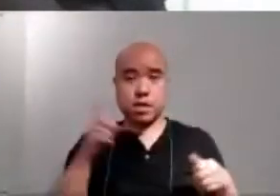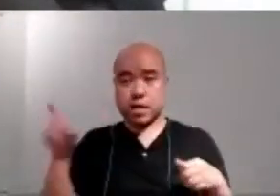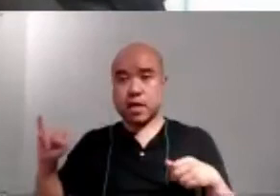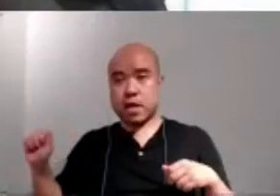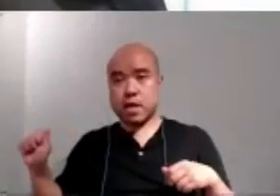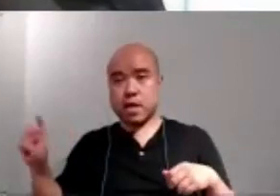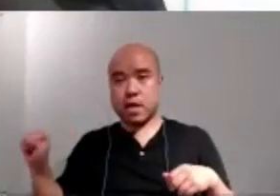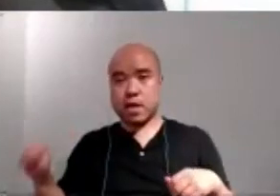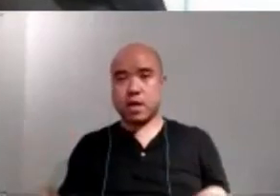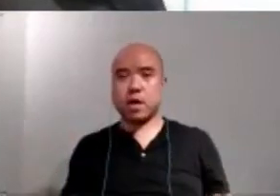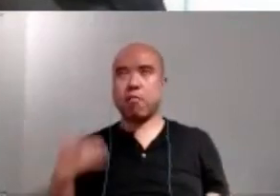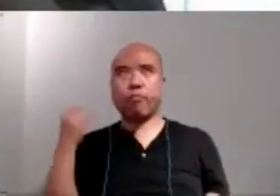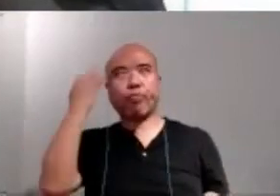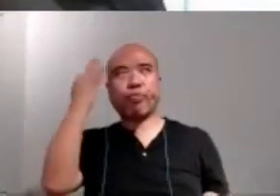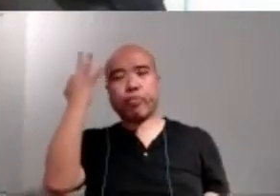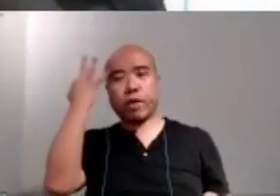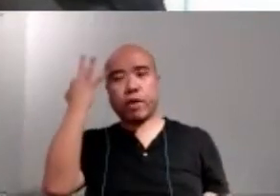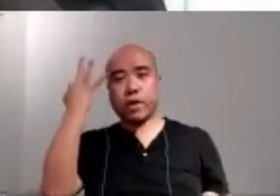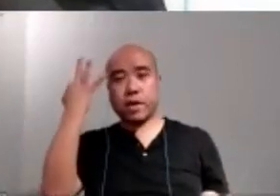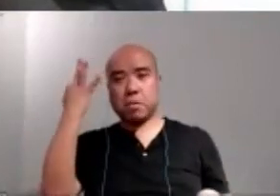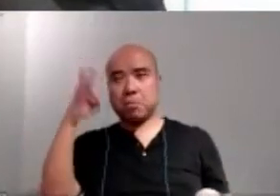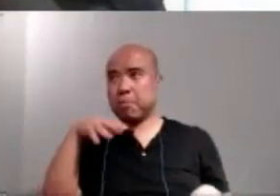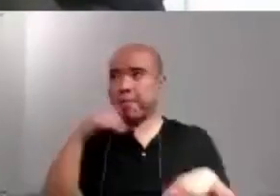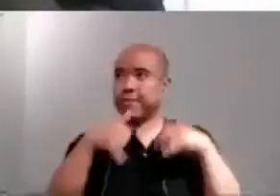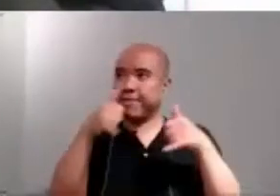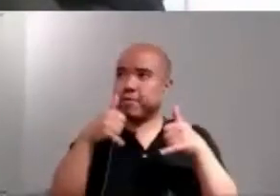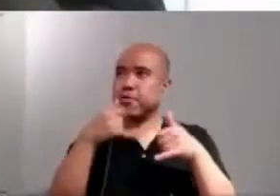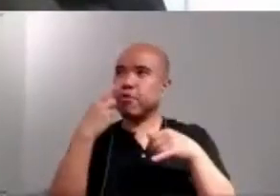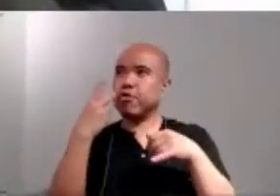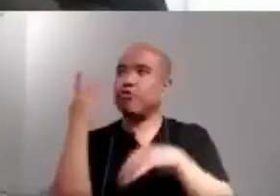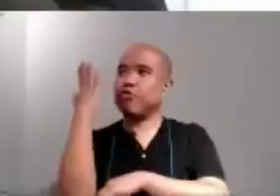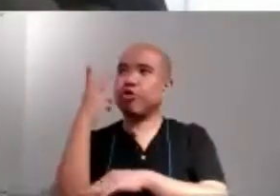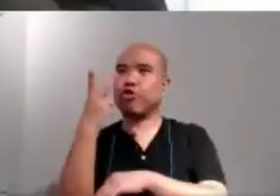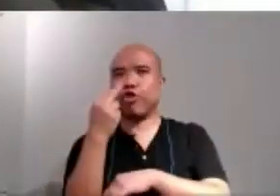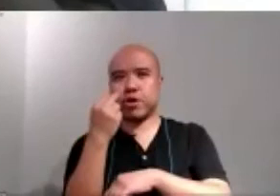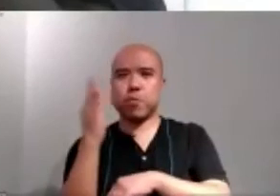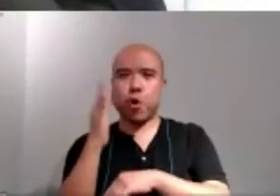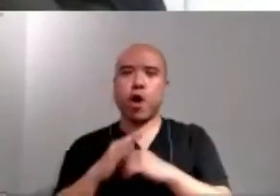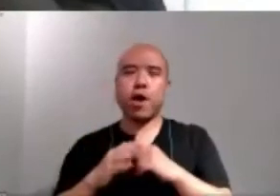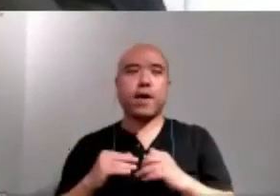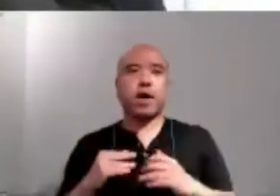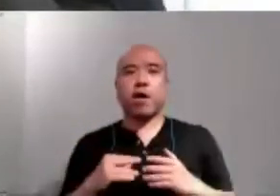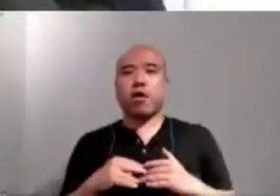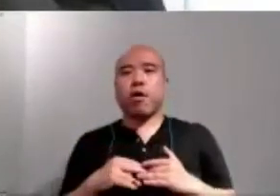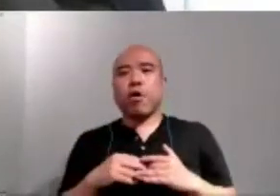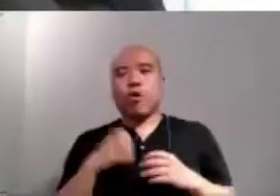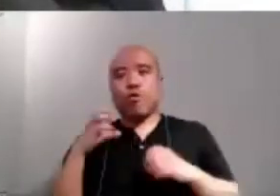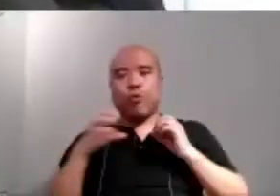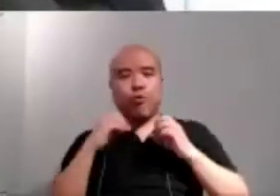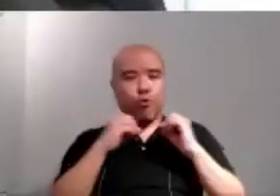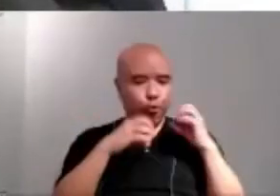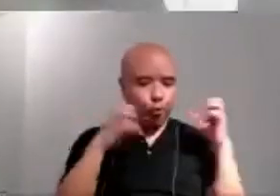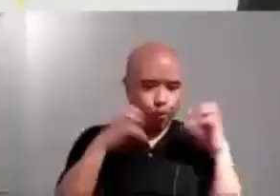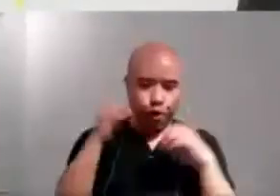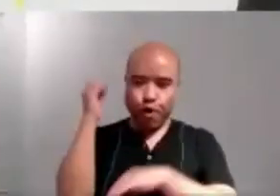三日，我都参加了20多场很内容很丰富的论坛啦、工作坊啦，还有大家的